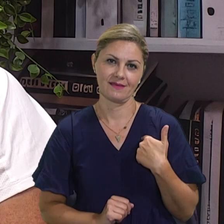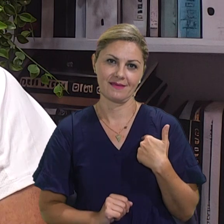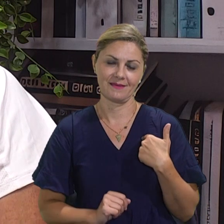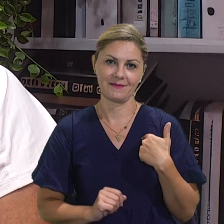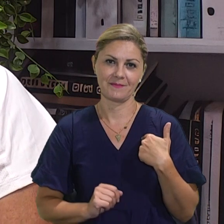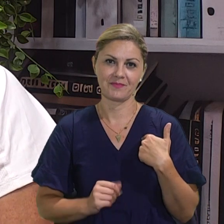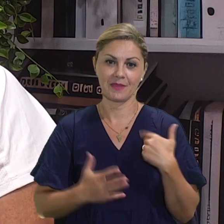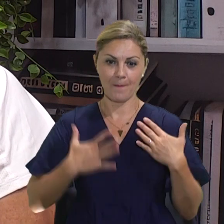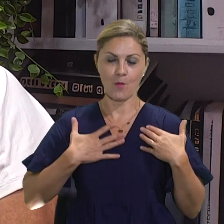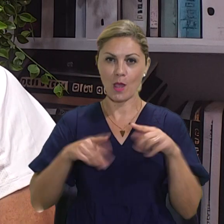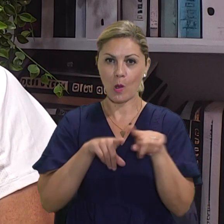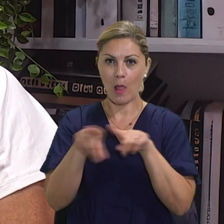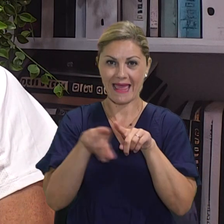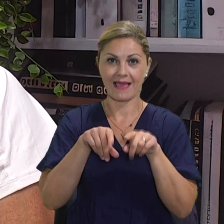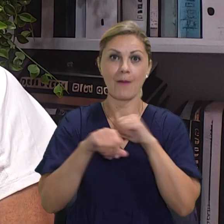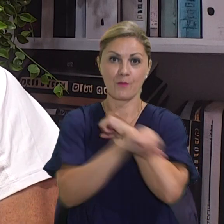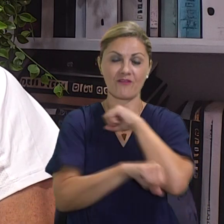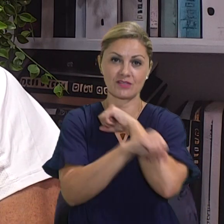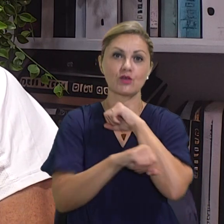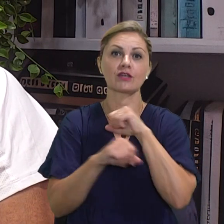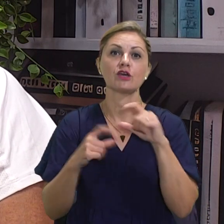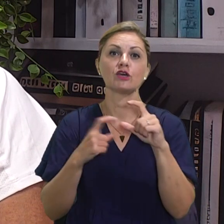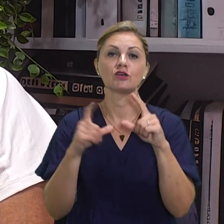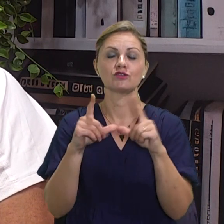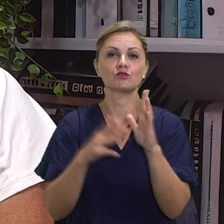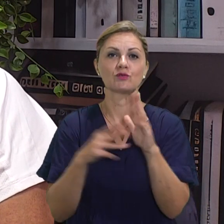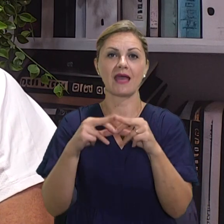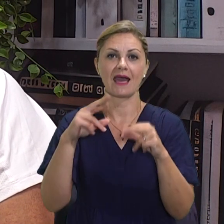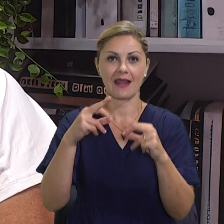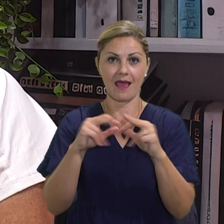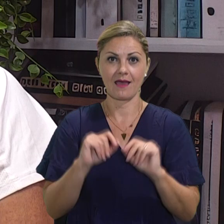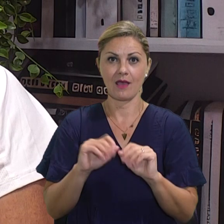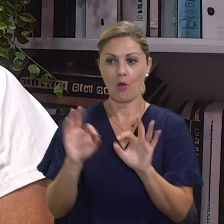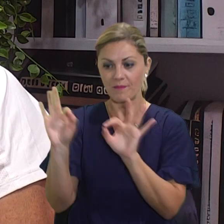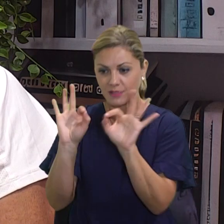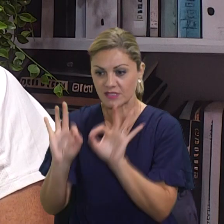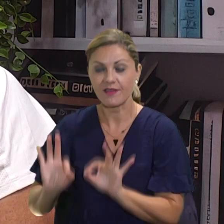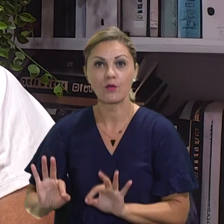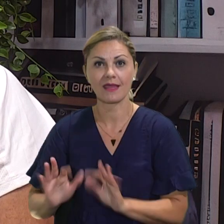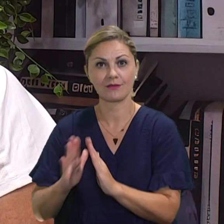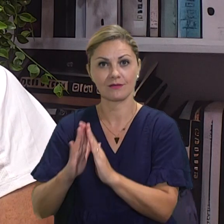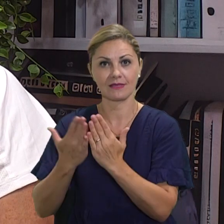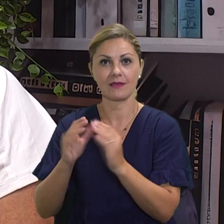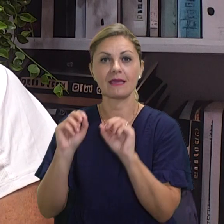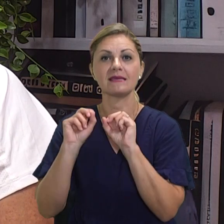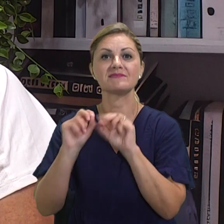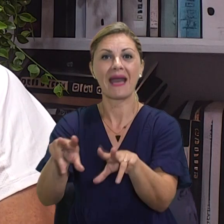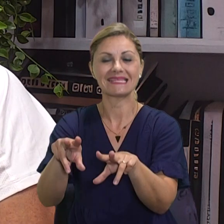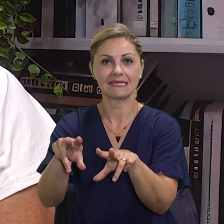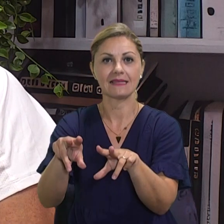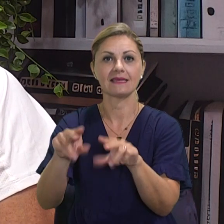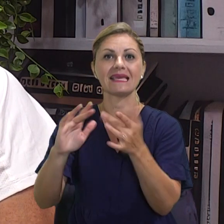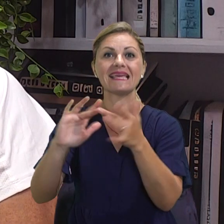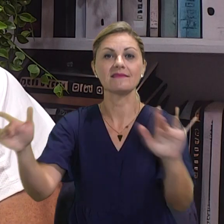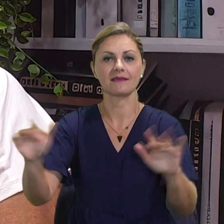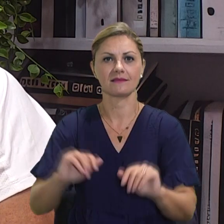sa fakulteta Sunara, profesor Nikola Sunara. I to smo stavili na